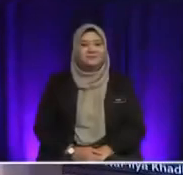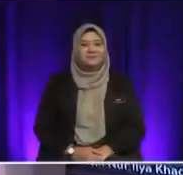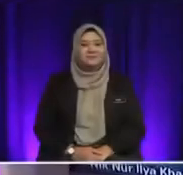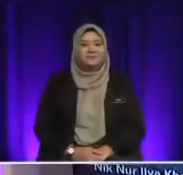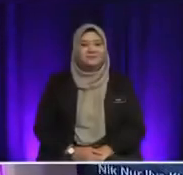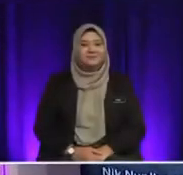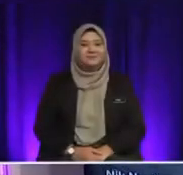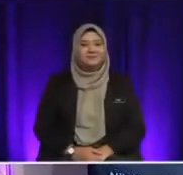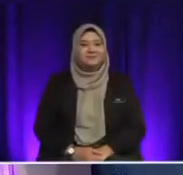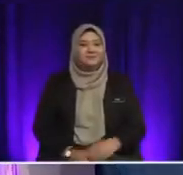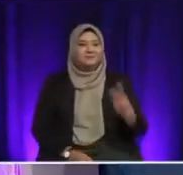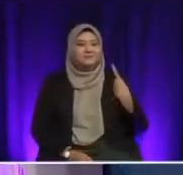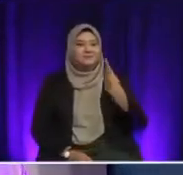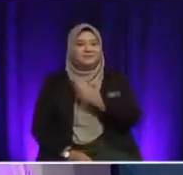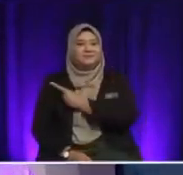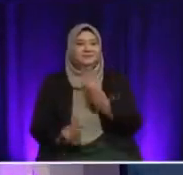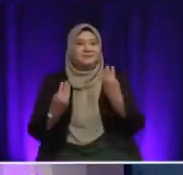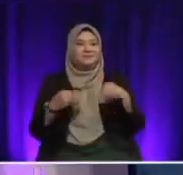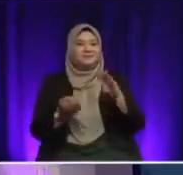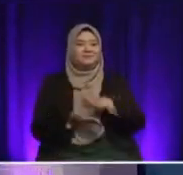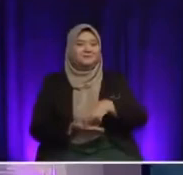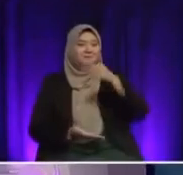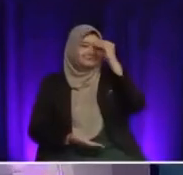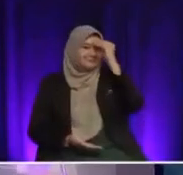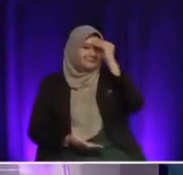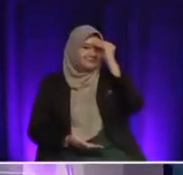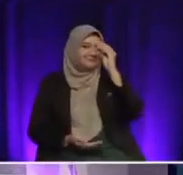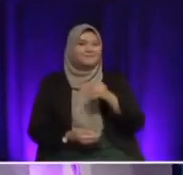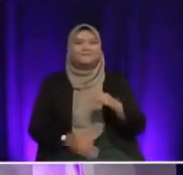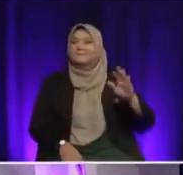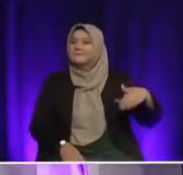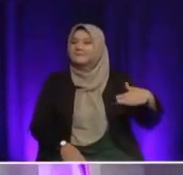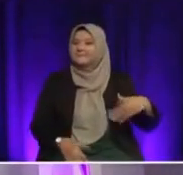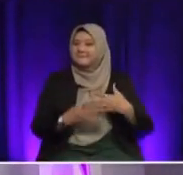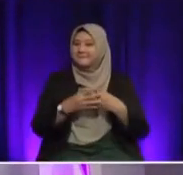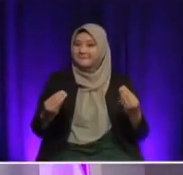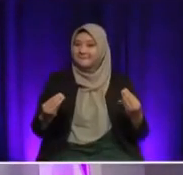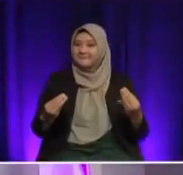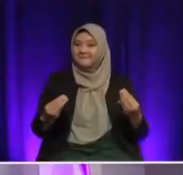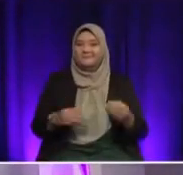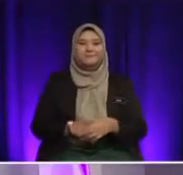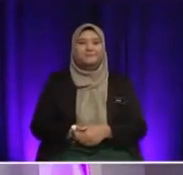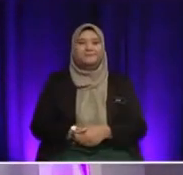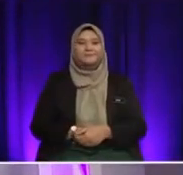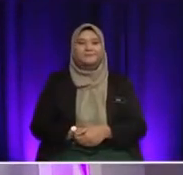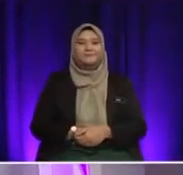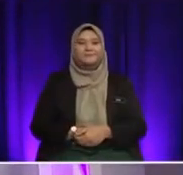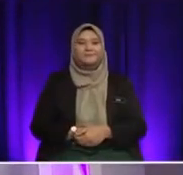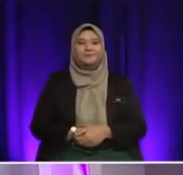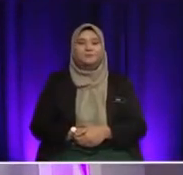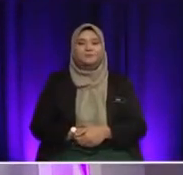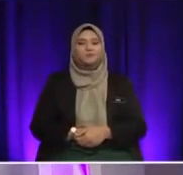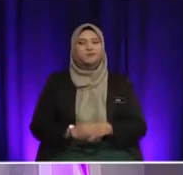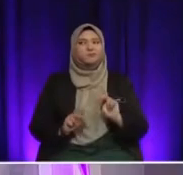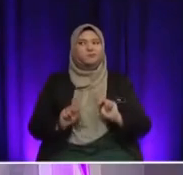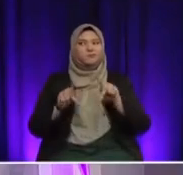Masih menonton Sukses SPM 2022. Kita dah menghasilkan produk makanan kita, tapi macam mana kita nak tentukan kos produk yang